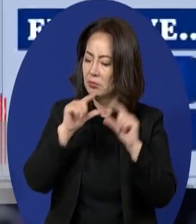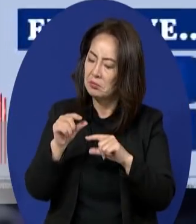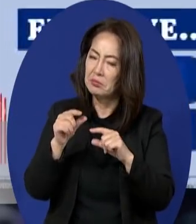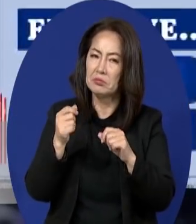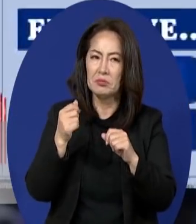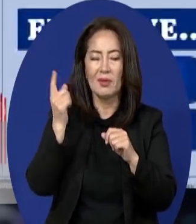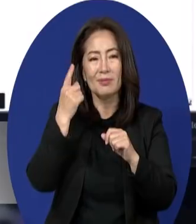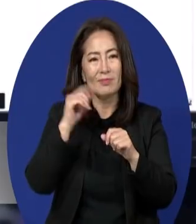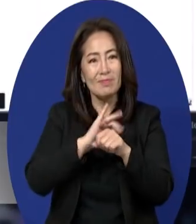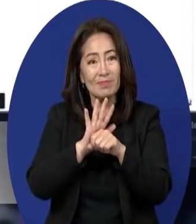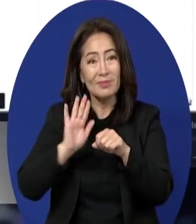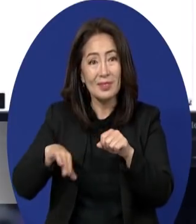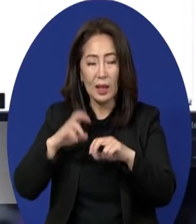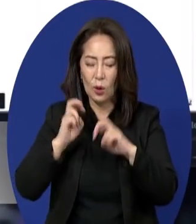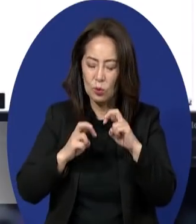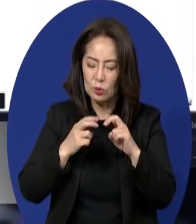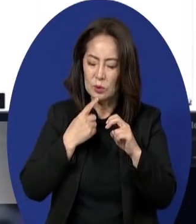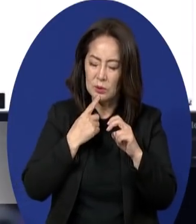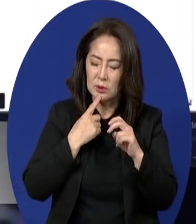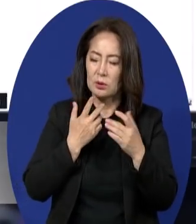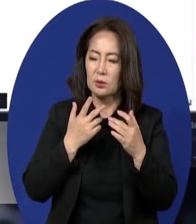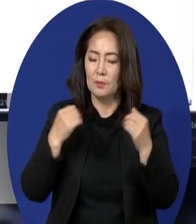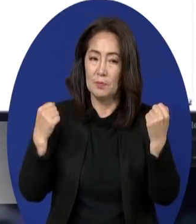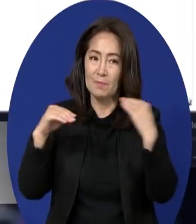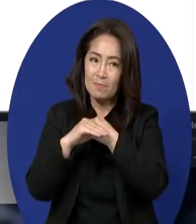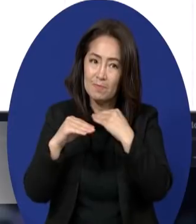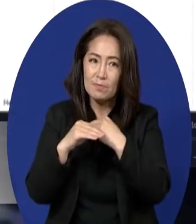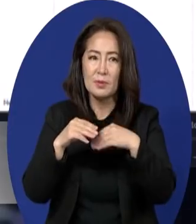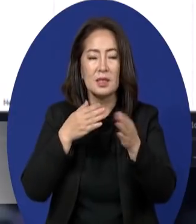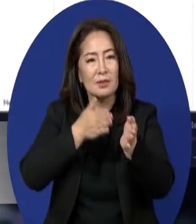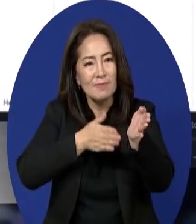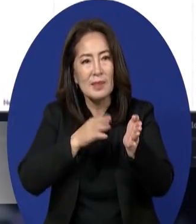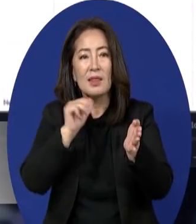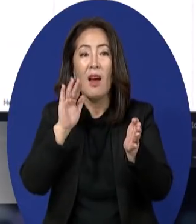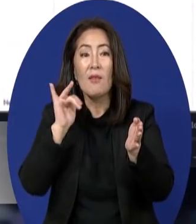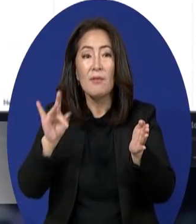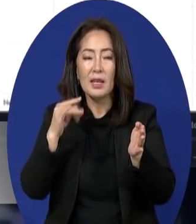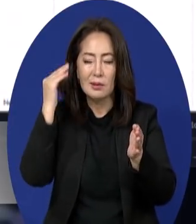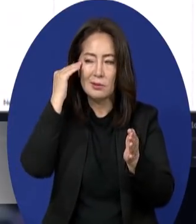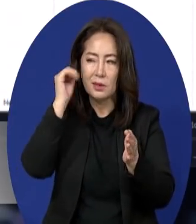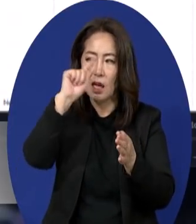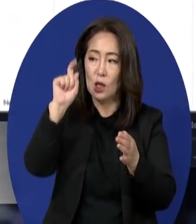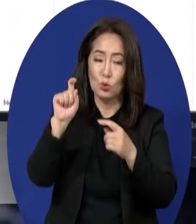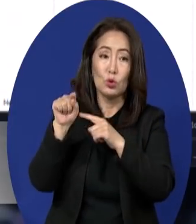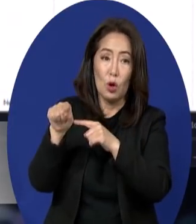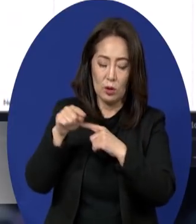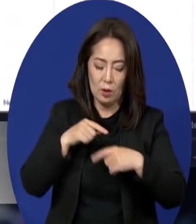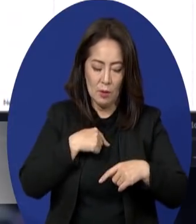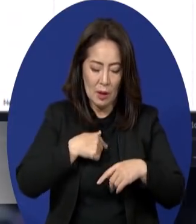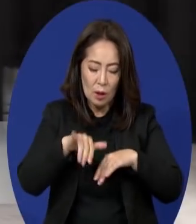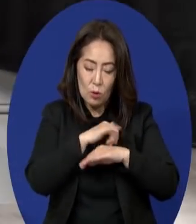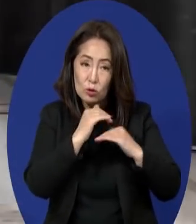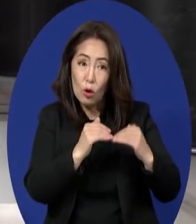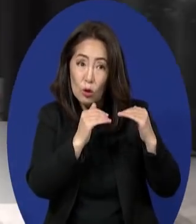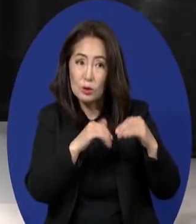дараах үйлдвэрлэлийн сэргэлт, ажиллах хүчний дутагдал, тээврийн доголдол зэрэг олон хүчин зүйл нөлөөлжээ. Өөрөөр хэлбэл цар тахал хөгжиж буй манайх шиг улсаас эхлээд